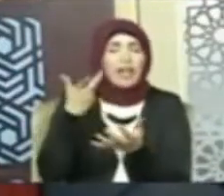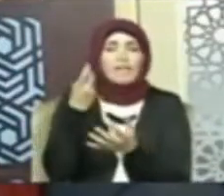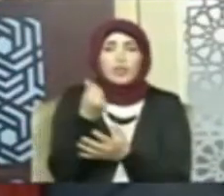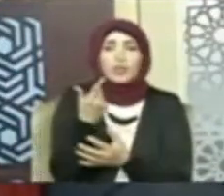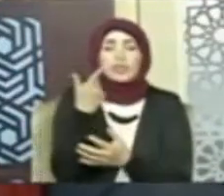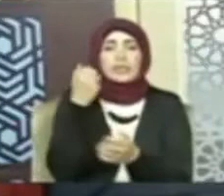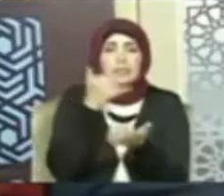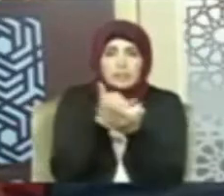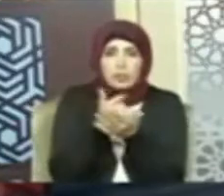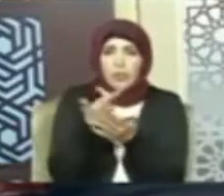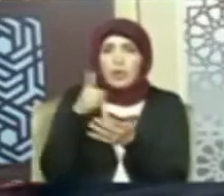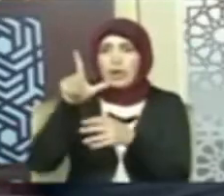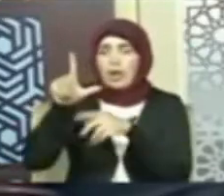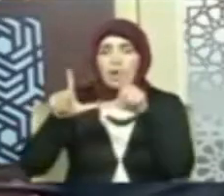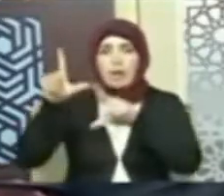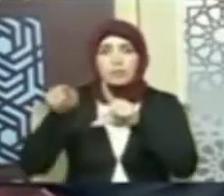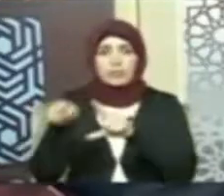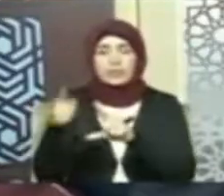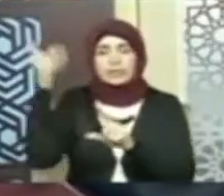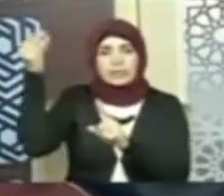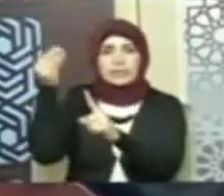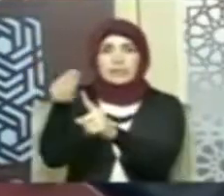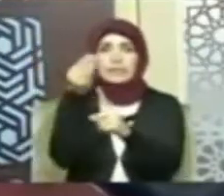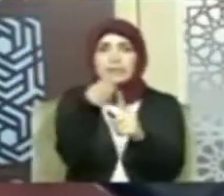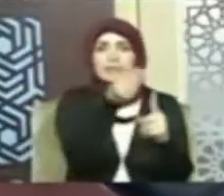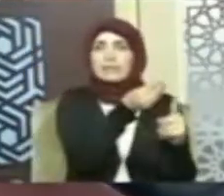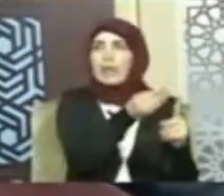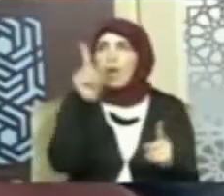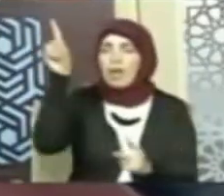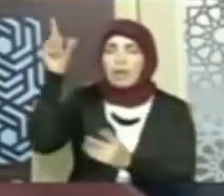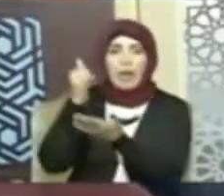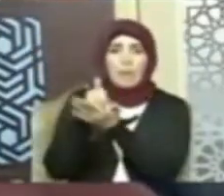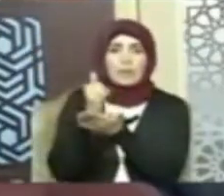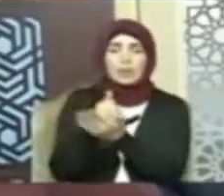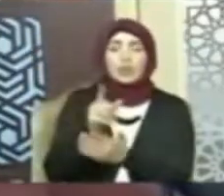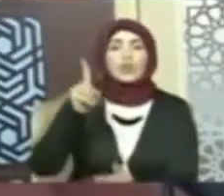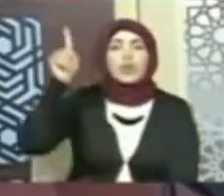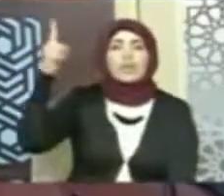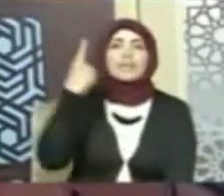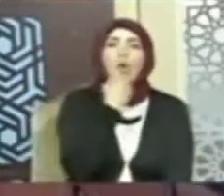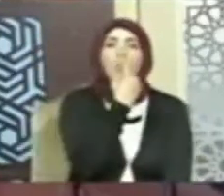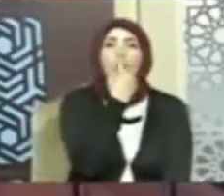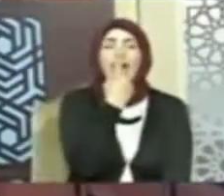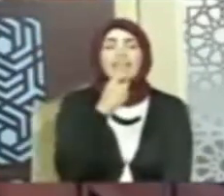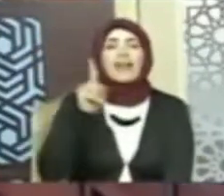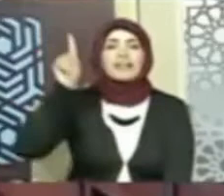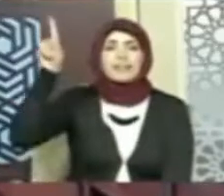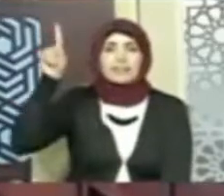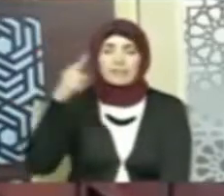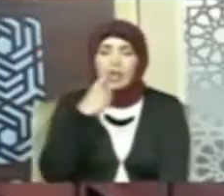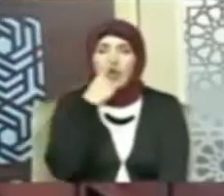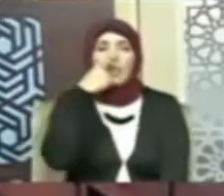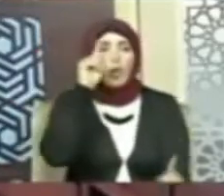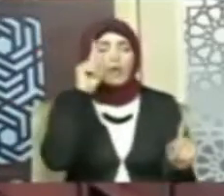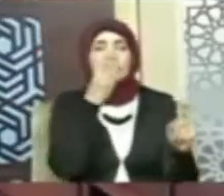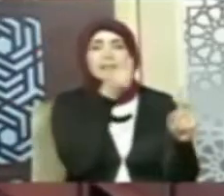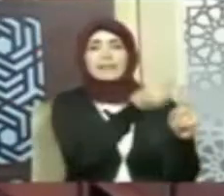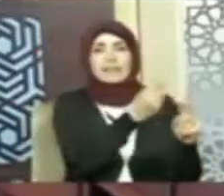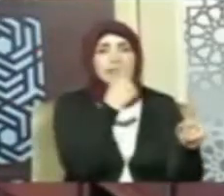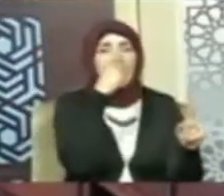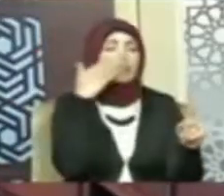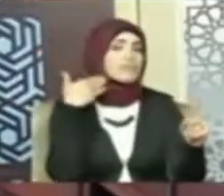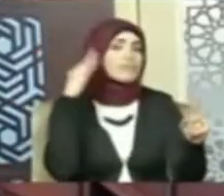وتنزع الملك ممن تشاء انت وحدك، وتعز من تشاء